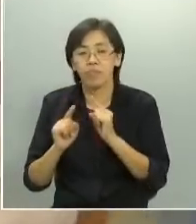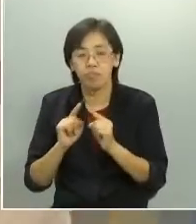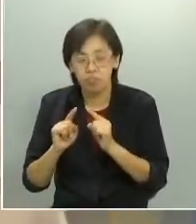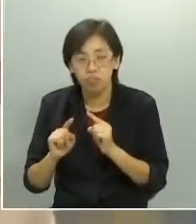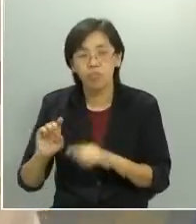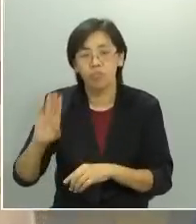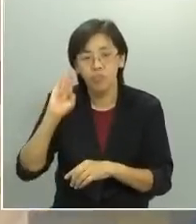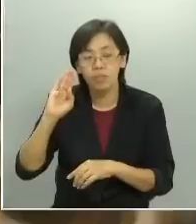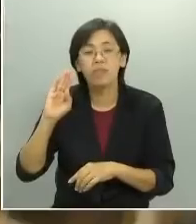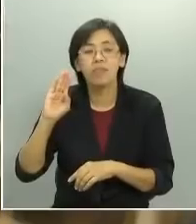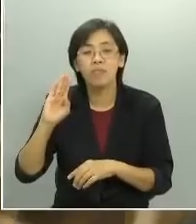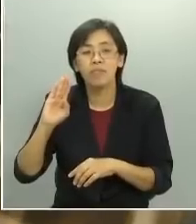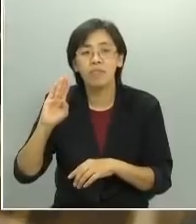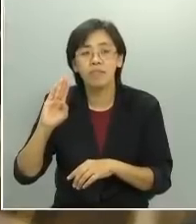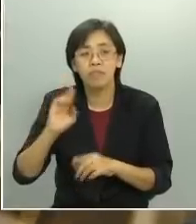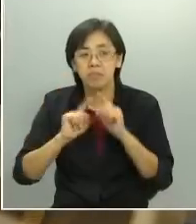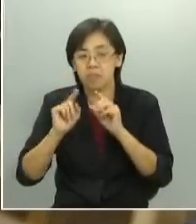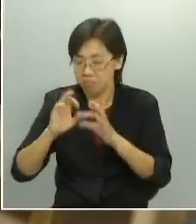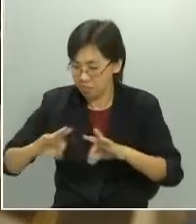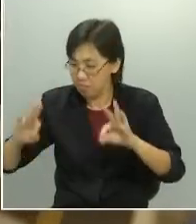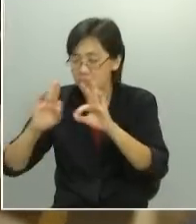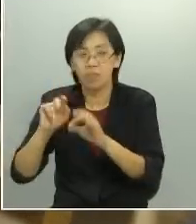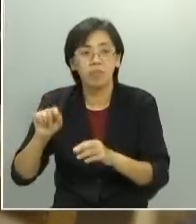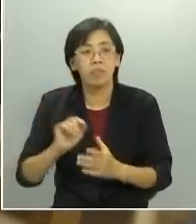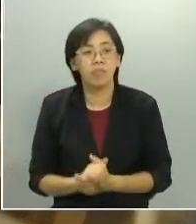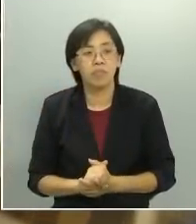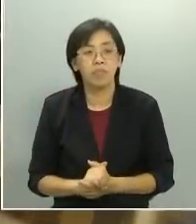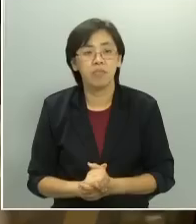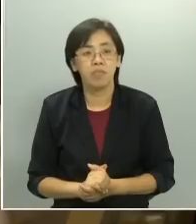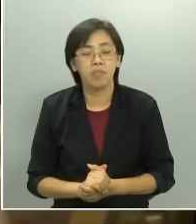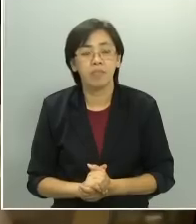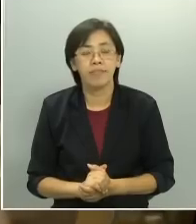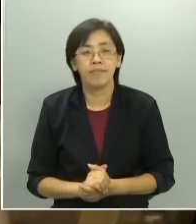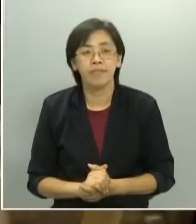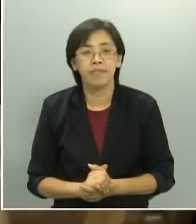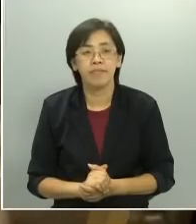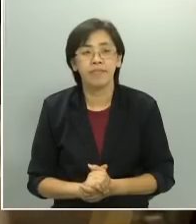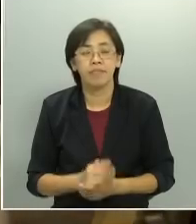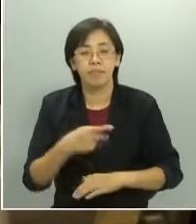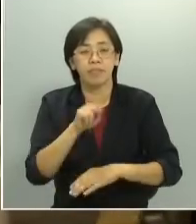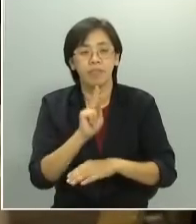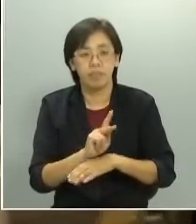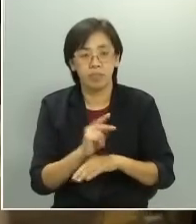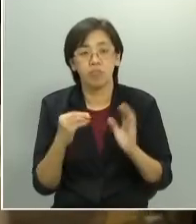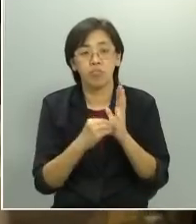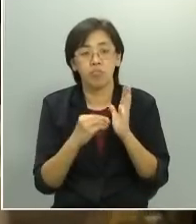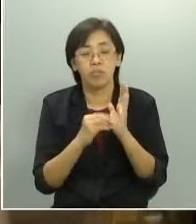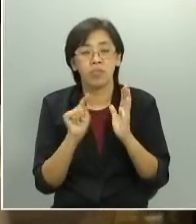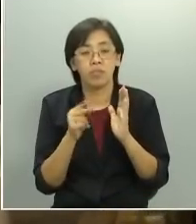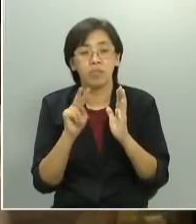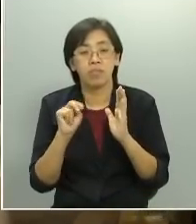มนี่เป็นประเด็นใหญ่จริงๆอาจารย์ธงทองจันทรังสุประธานบอร์ดกรุงเทพธนาคมคน